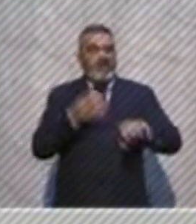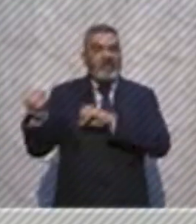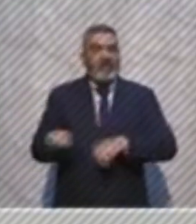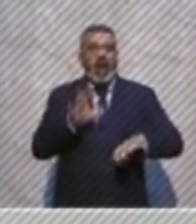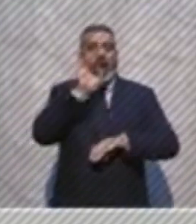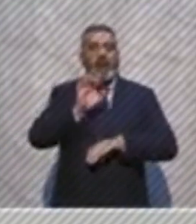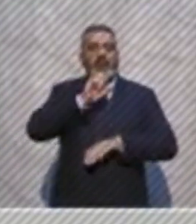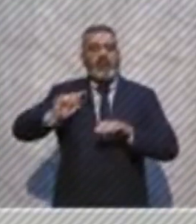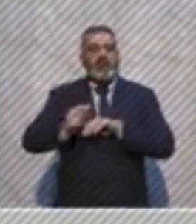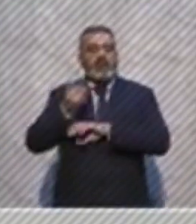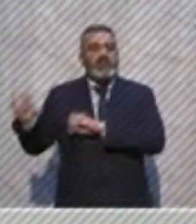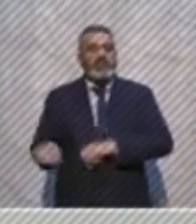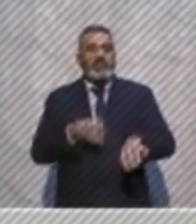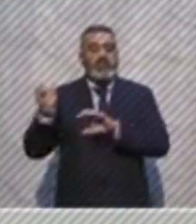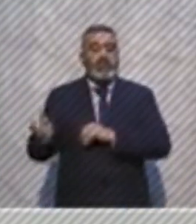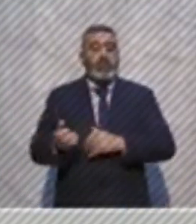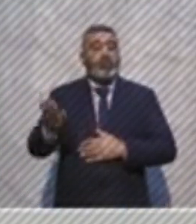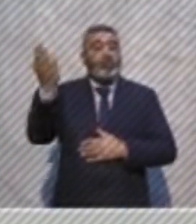Τότε